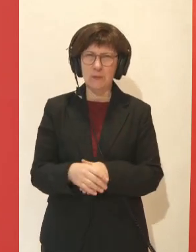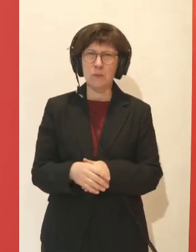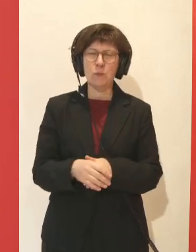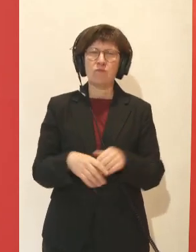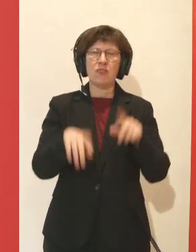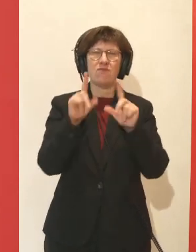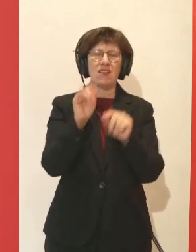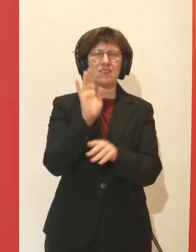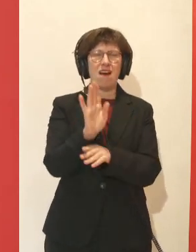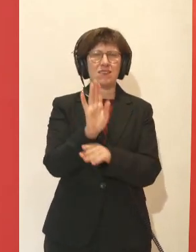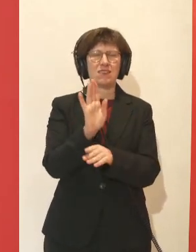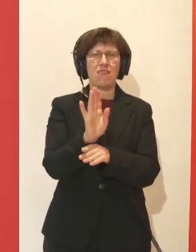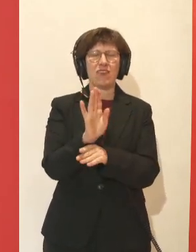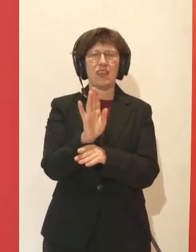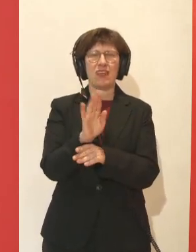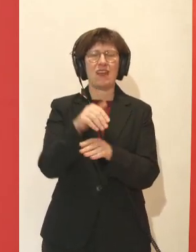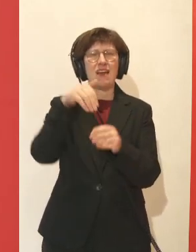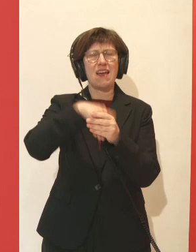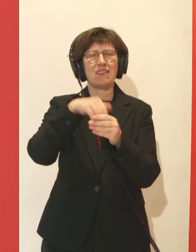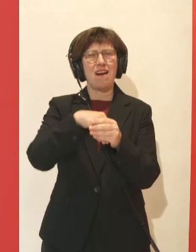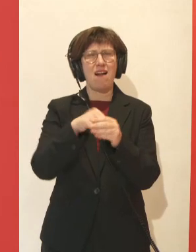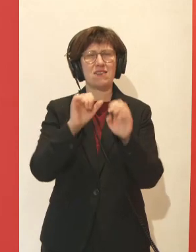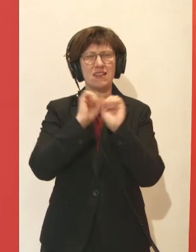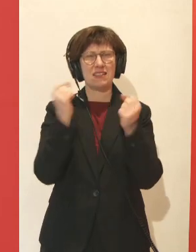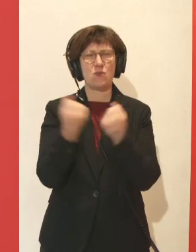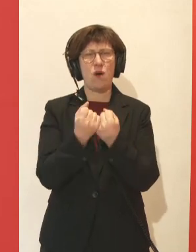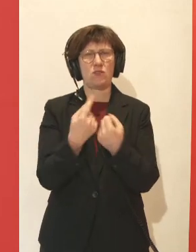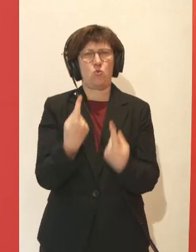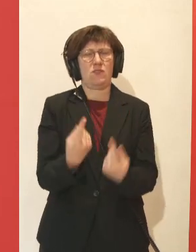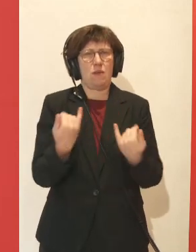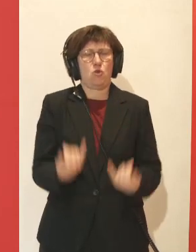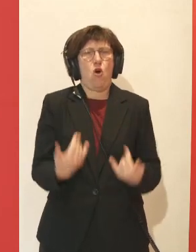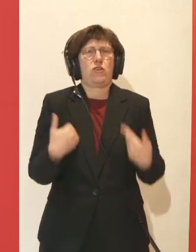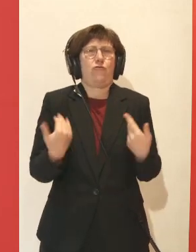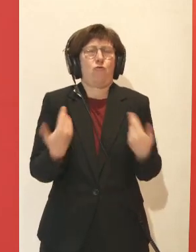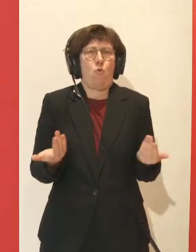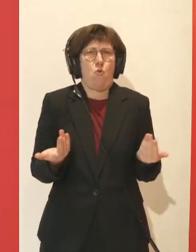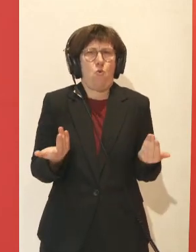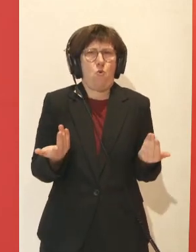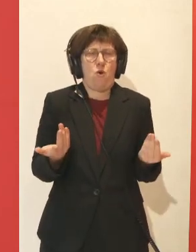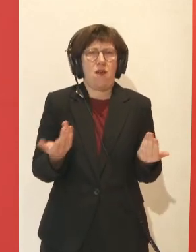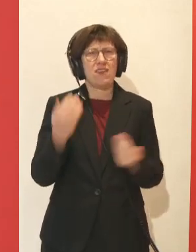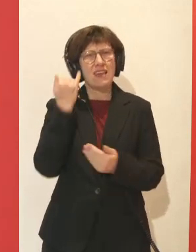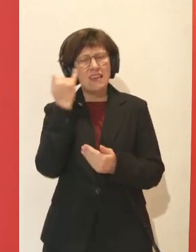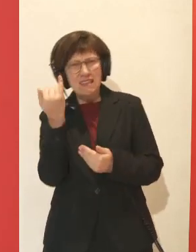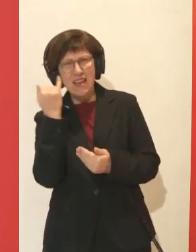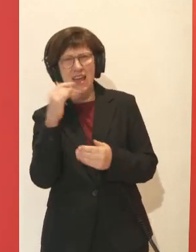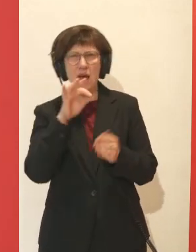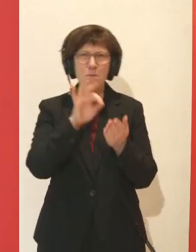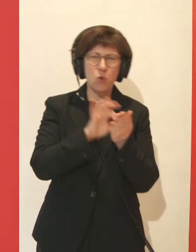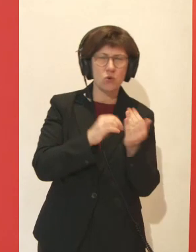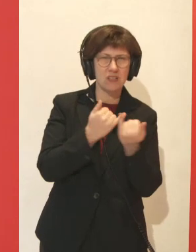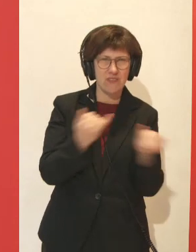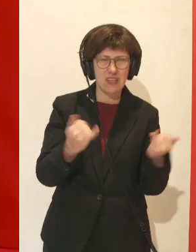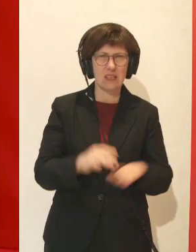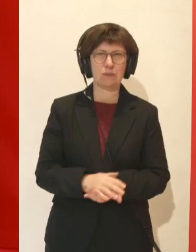so deine inhaltlichen Sessions, auf die du dich heute so am meisten freust? Mit welchen Ideen und Punkten gehst du so in den